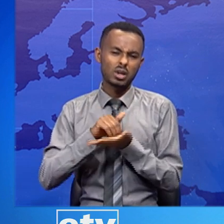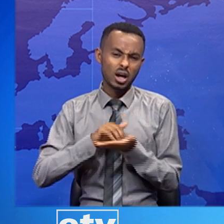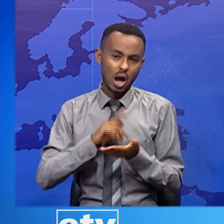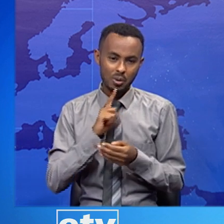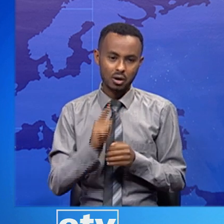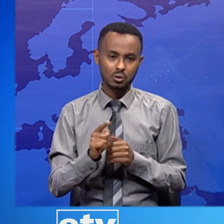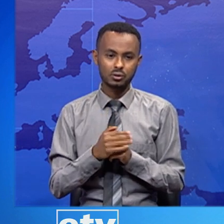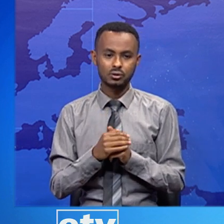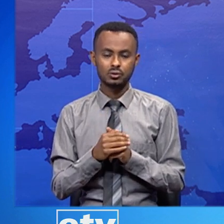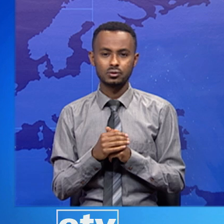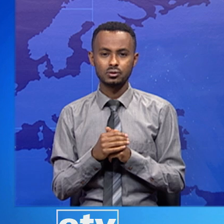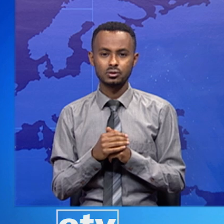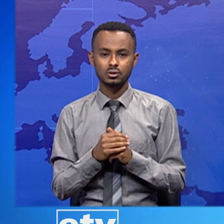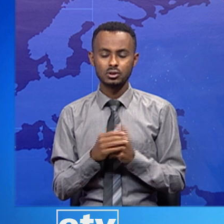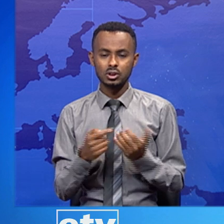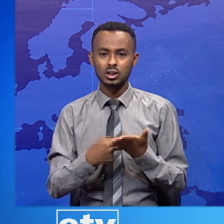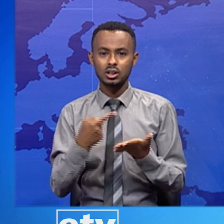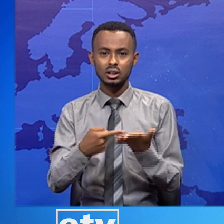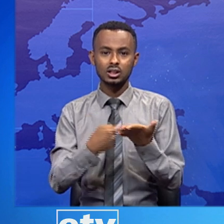በጣም ደካማ ነው።